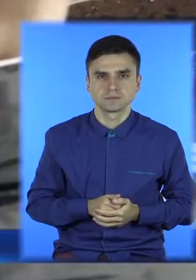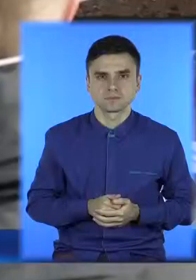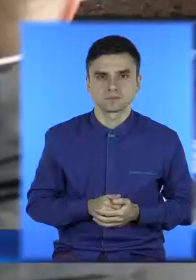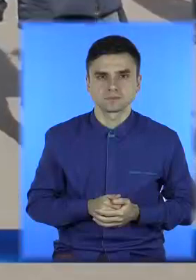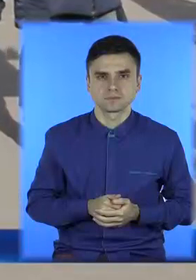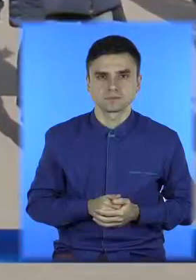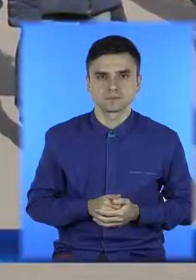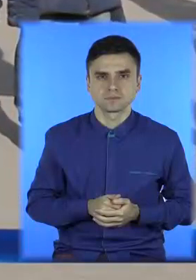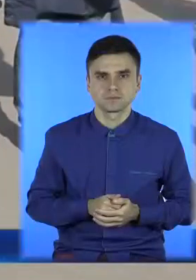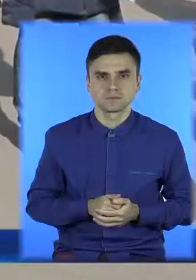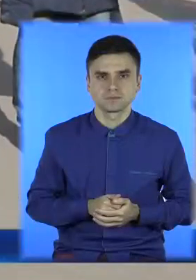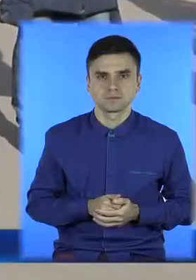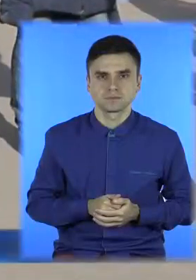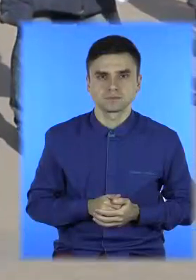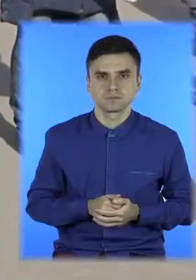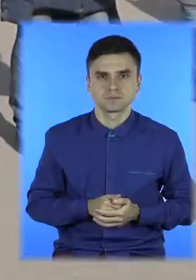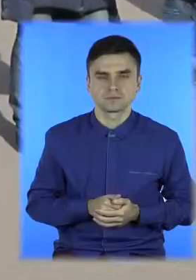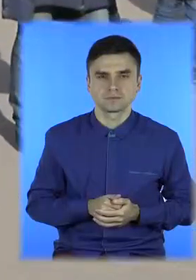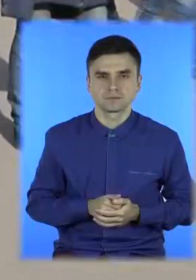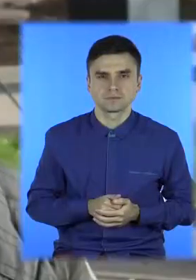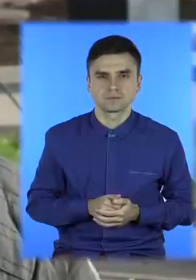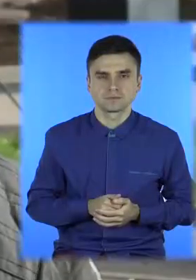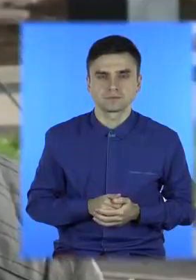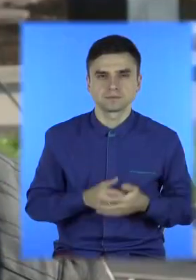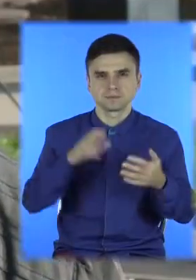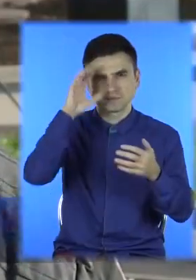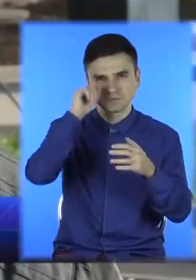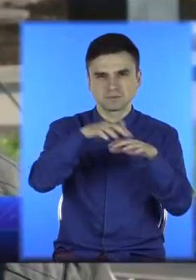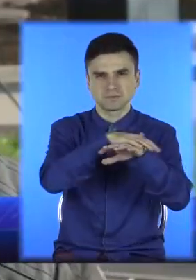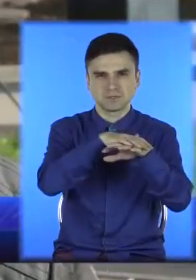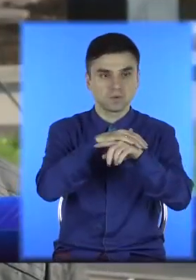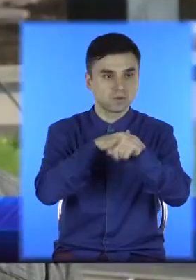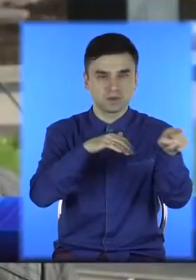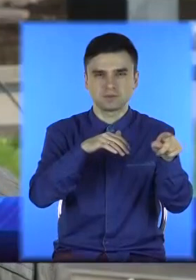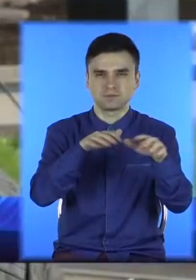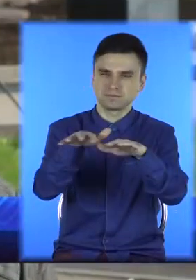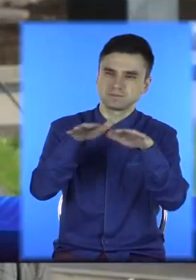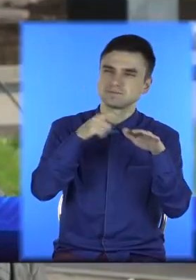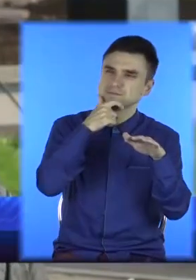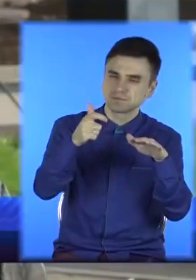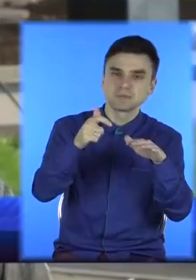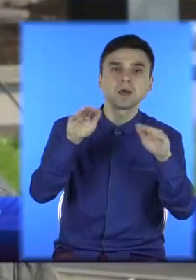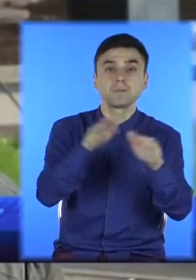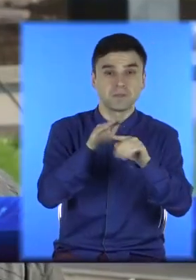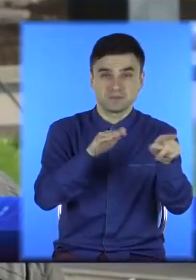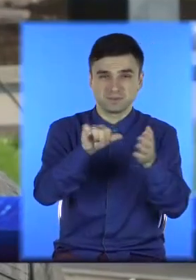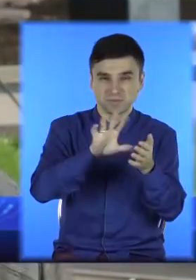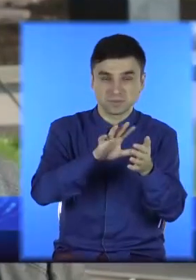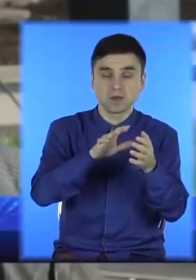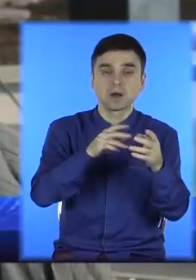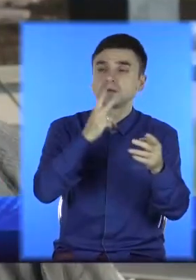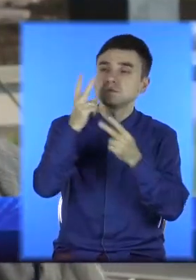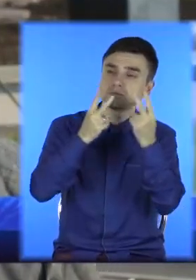Криворіжці, що не співали, приміряли на себе роль справедливого суддівства. Два Олександра не старались, вони дійсно старались, вони воювали між